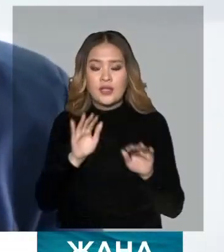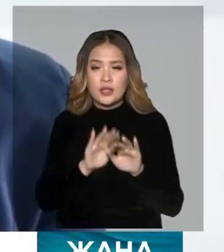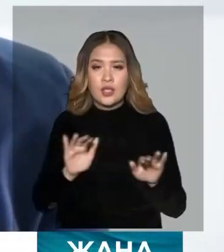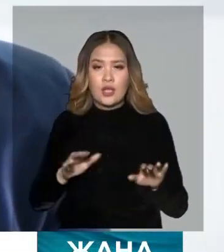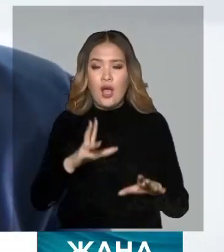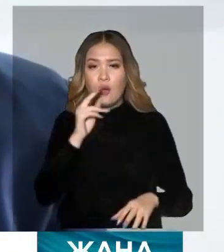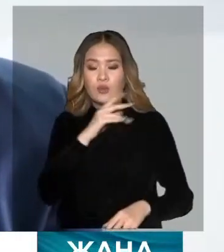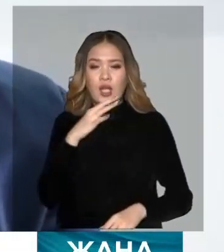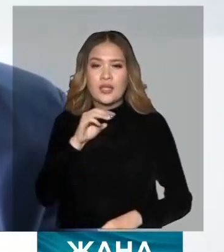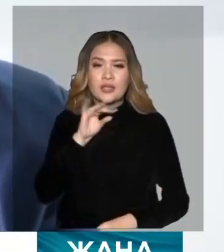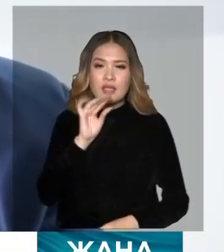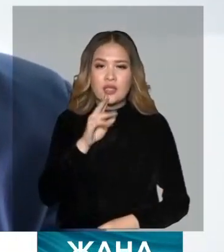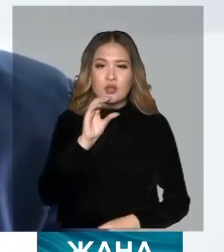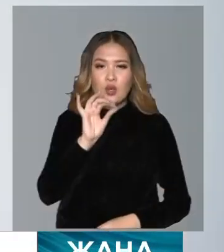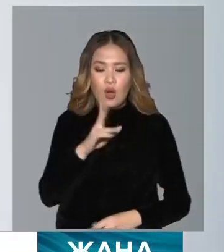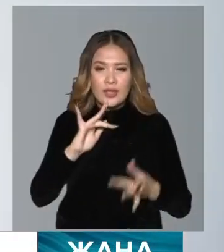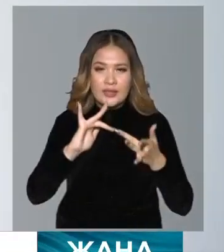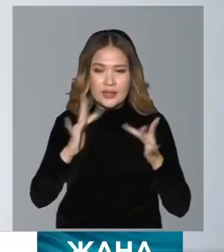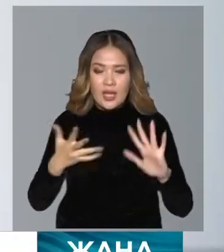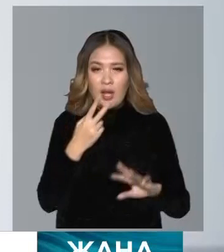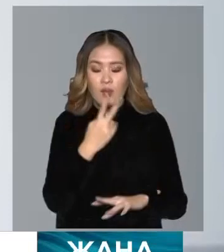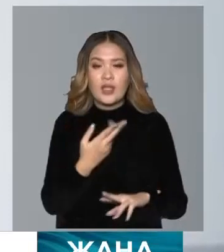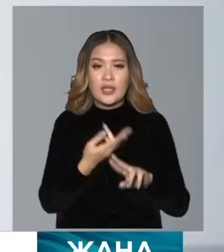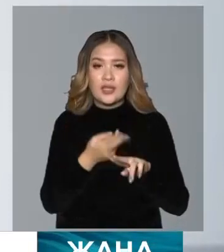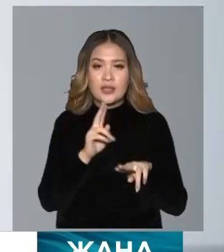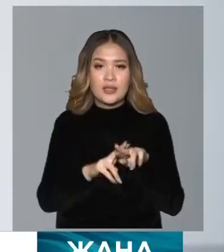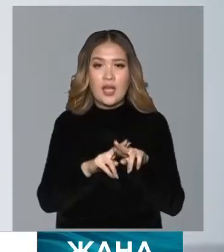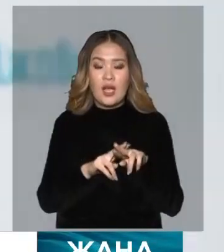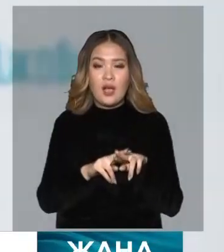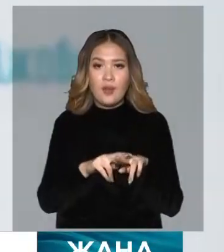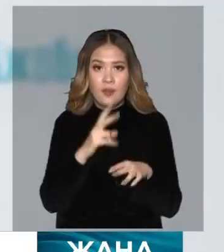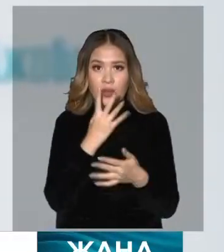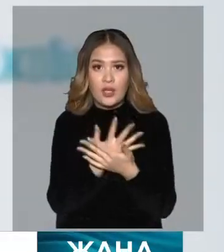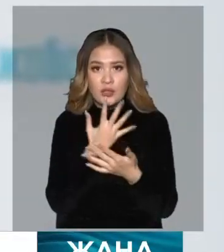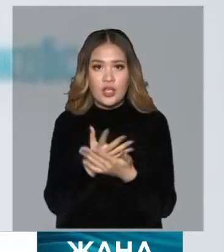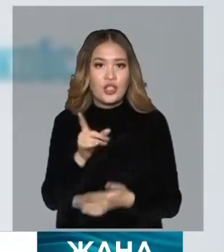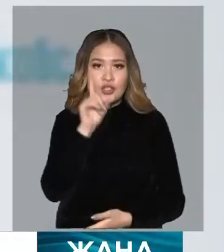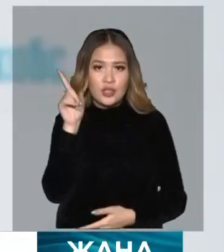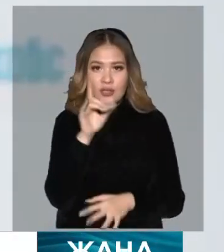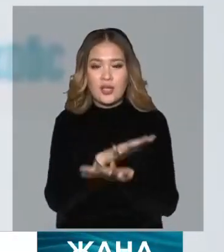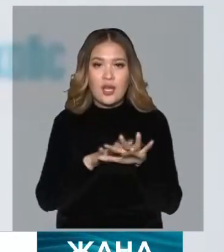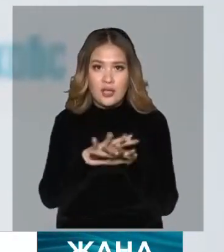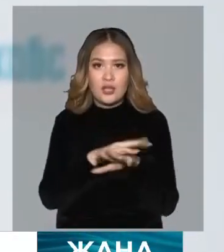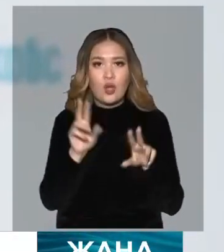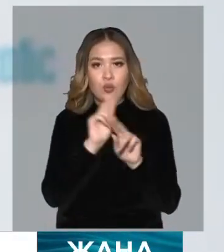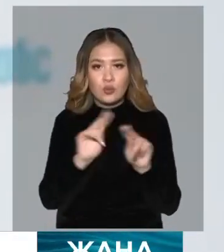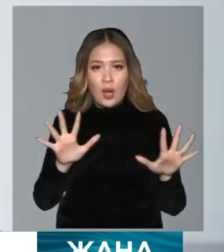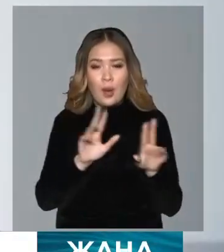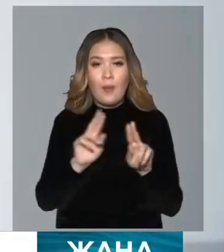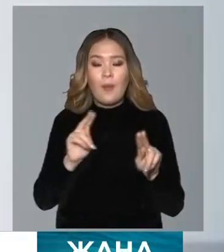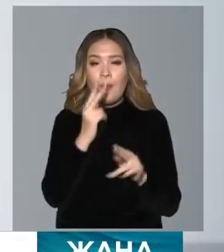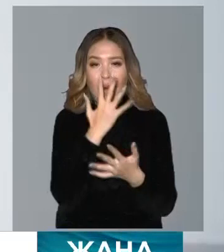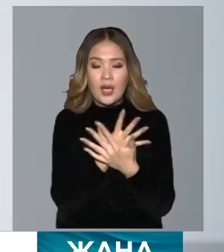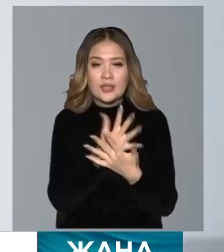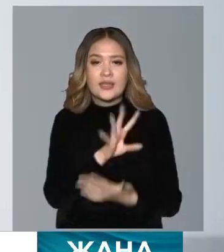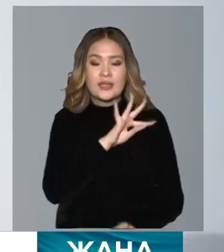мына TikTok деген әдіс деп айтуға болады. Соны енді олар жастар ғой, сабақта соны өте